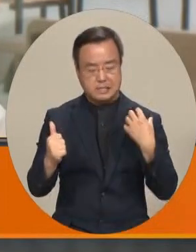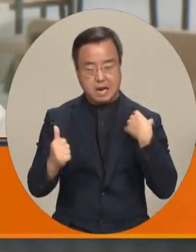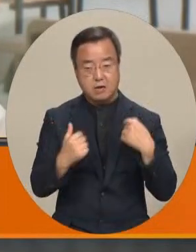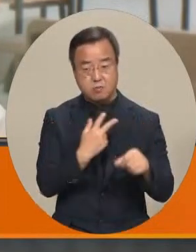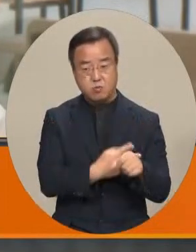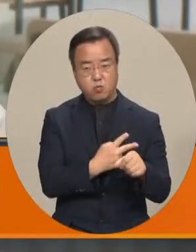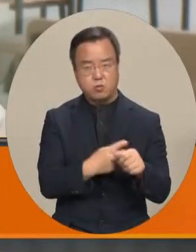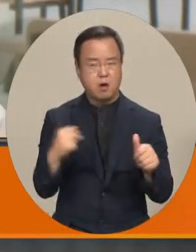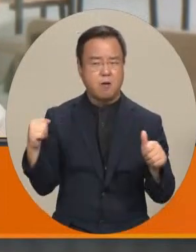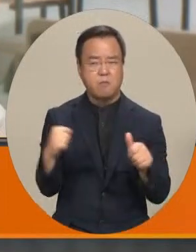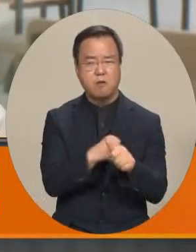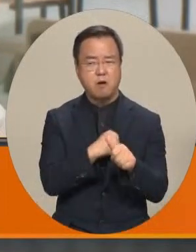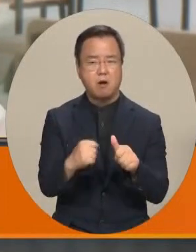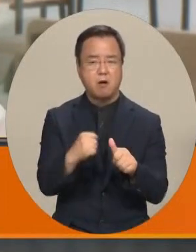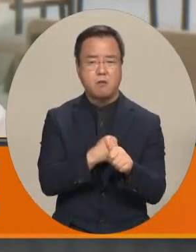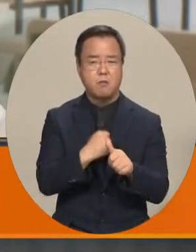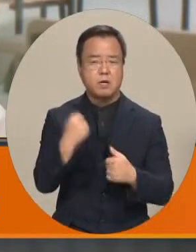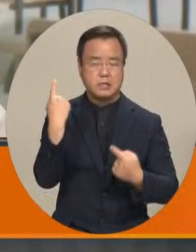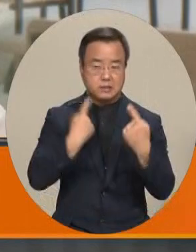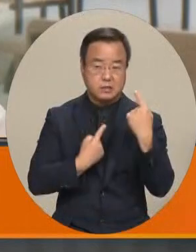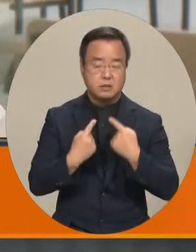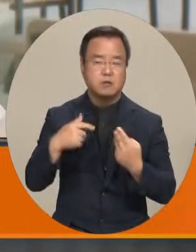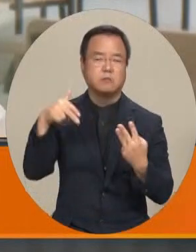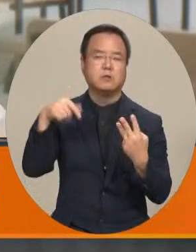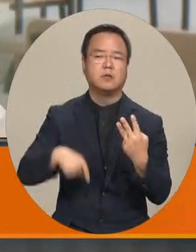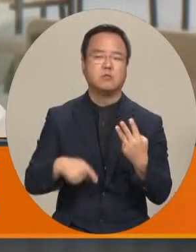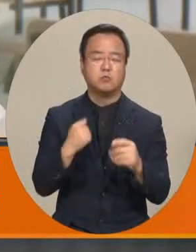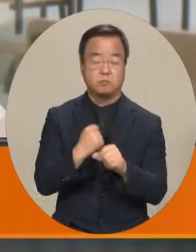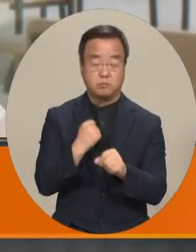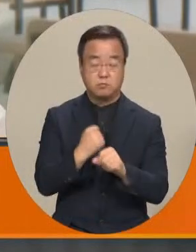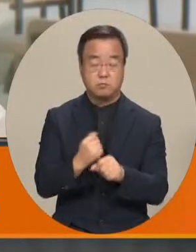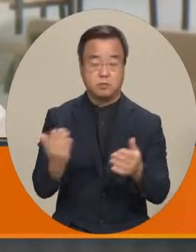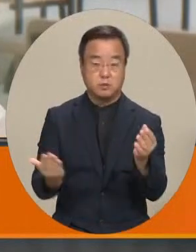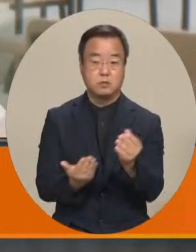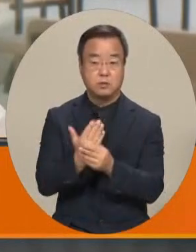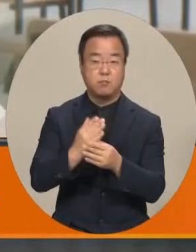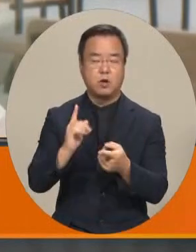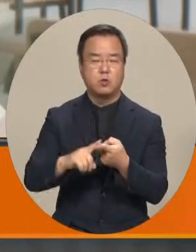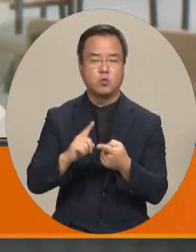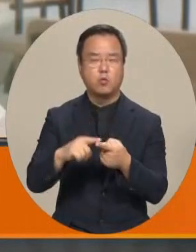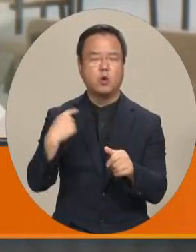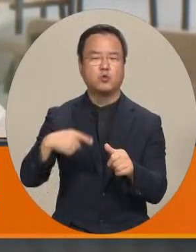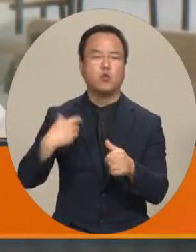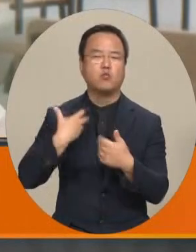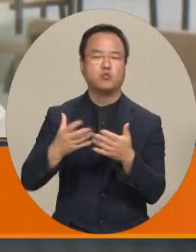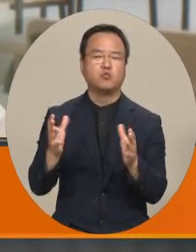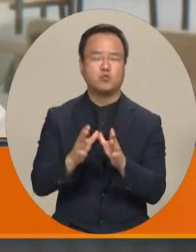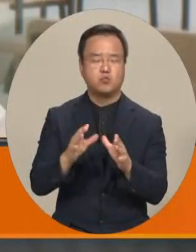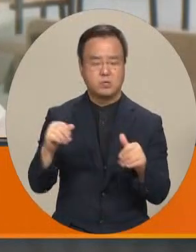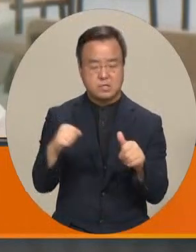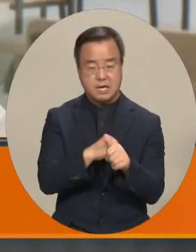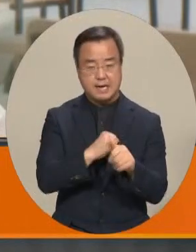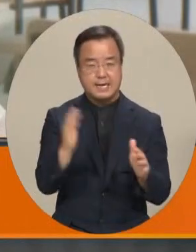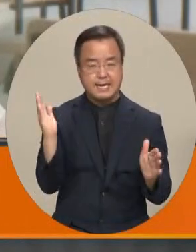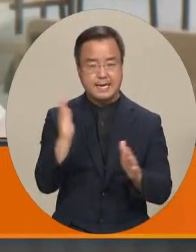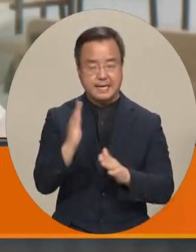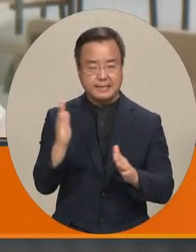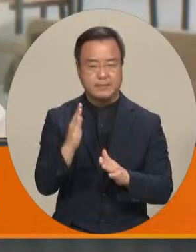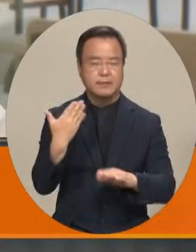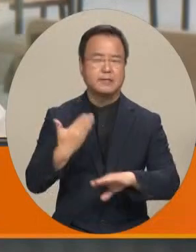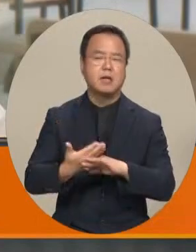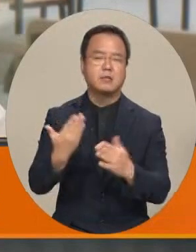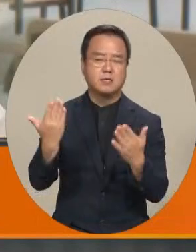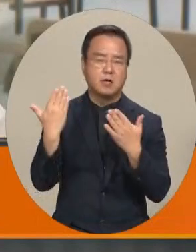전치 3주에 부상을 입힌이 사건에 대해선 교육당국의 가해 학생을 전학시키기로 했습니다이